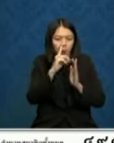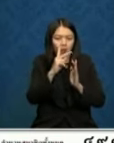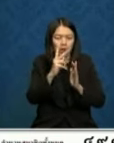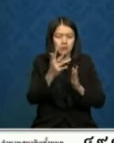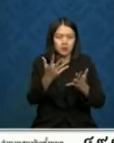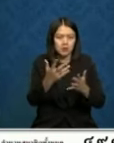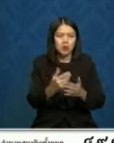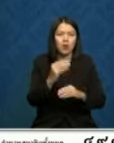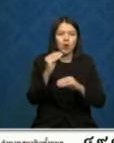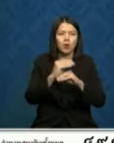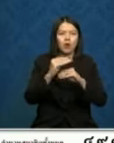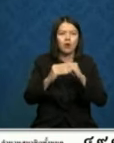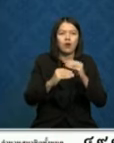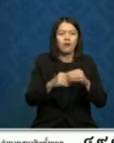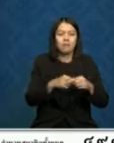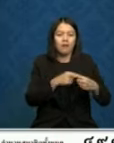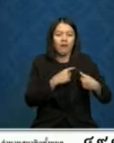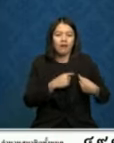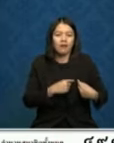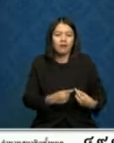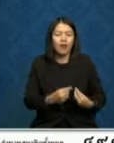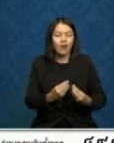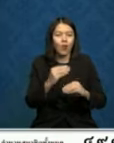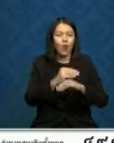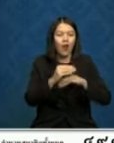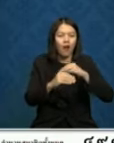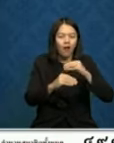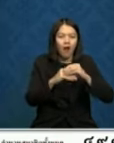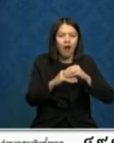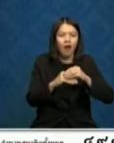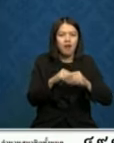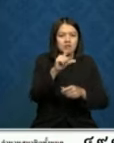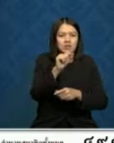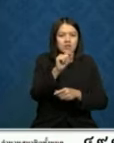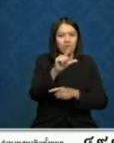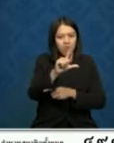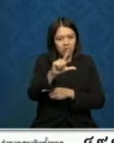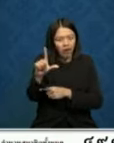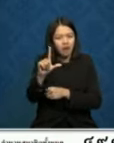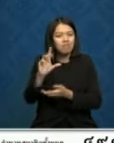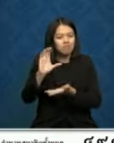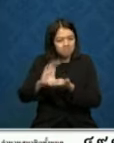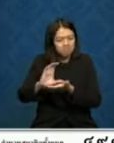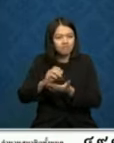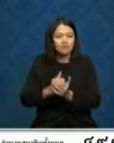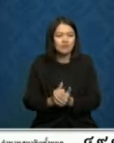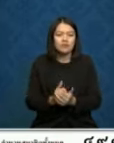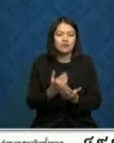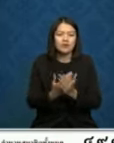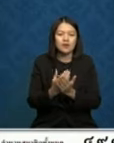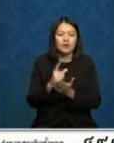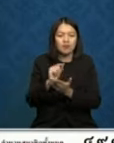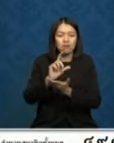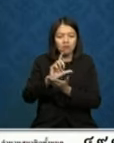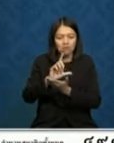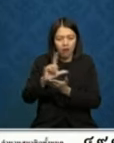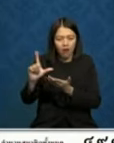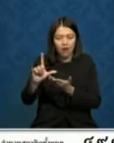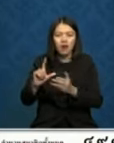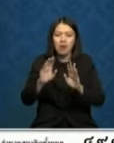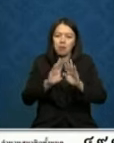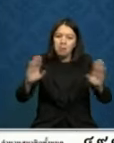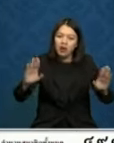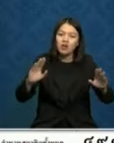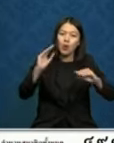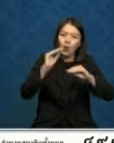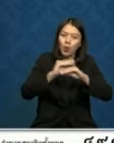ไรนั่นคือโครงการกำลังใจซึ่งมีการจัดสรรงบประมาณไว้กว่า20ล้านบาทด้วยกันนะคะและในงบประมาณ20กว่าล้านบาทเนี่ยเป็นค่าเปิดโครงการนะค